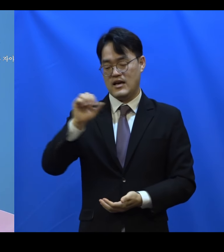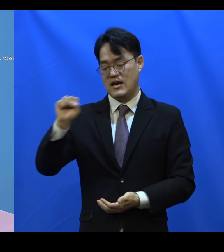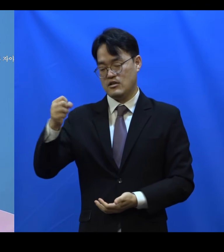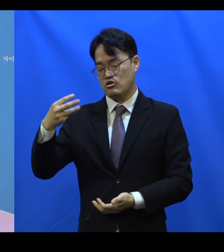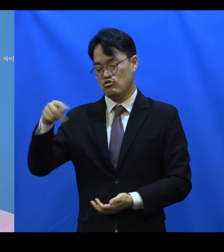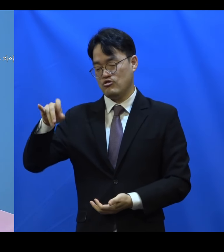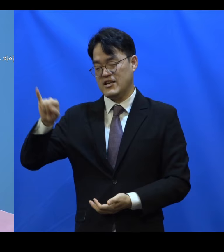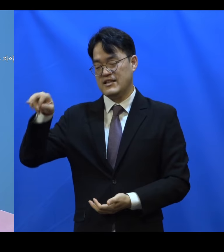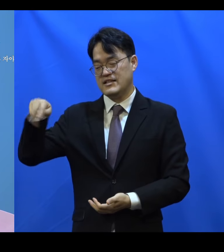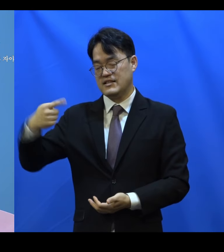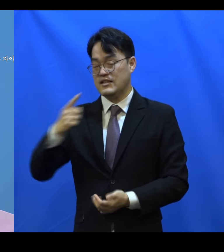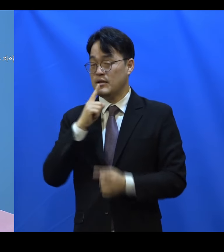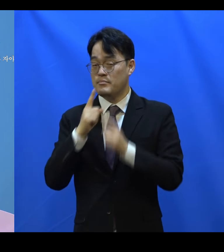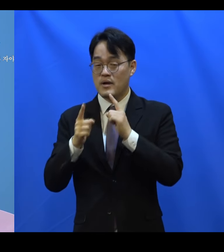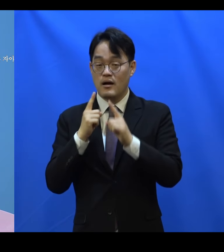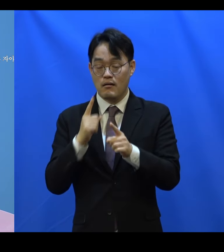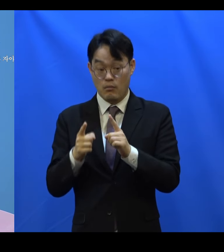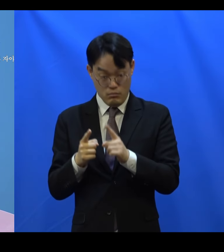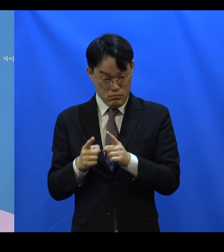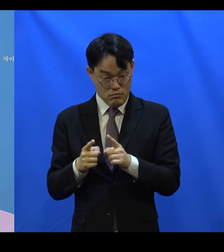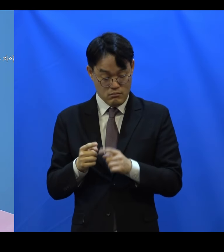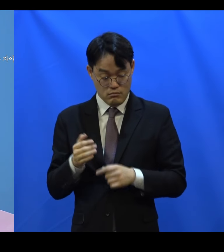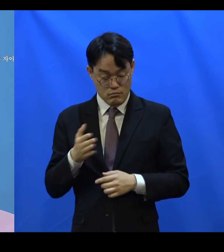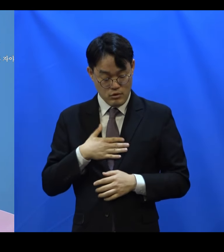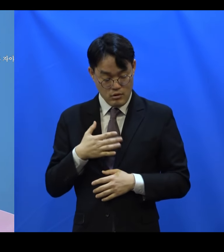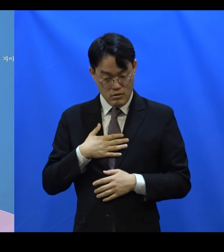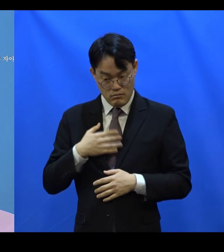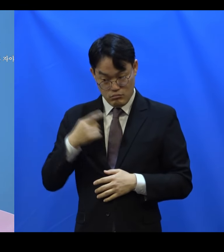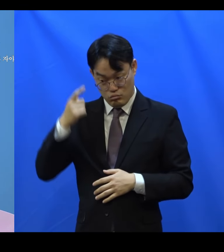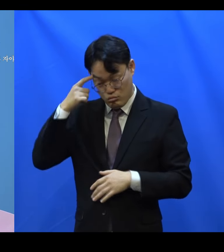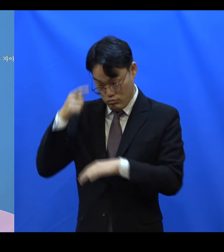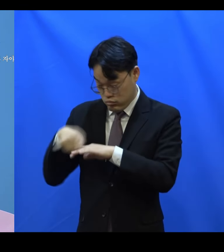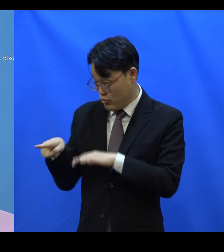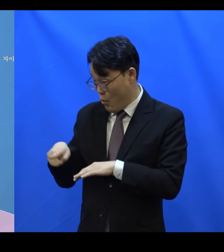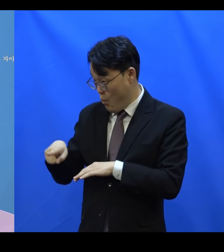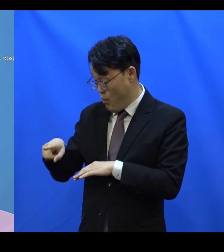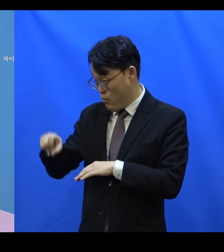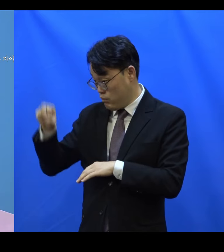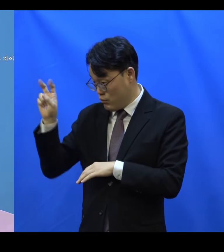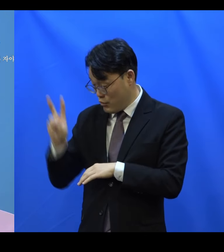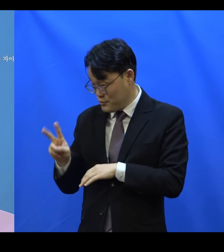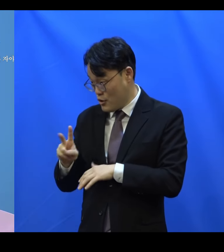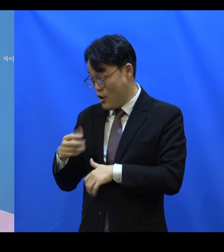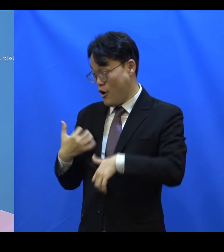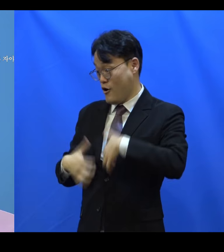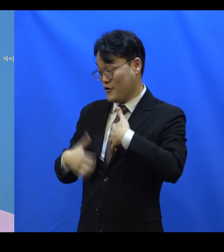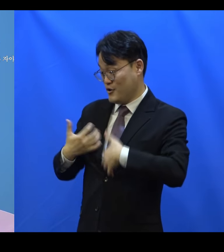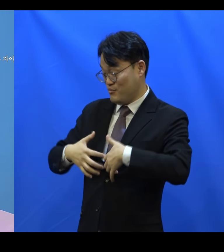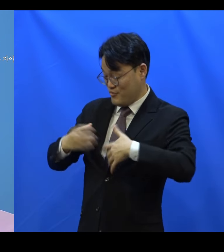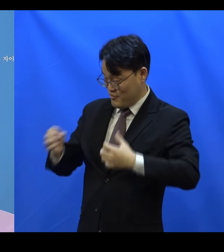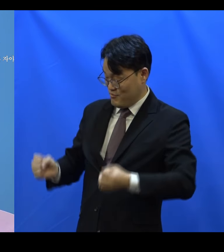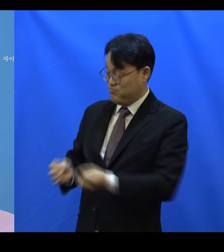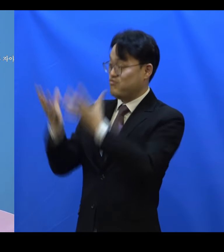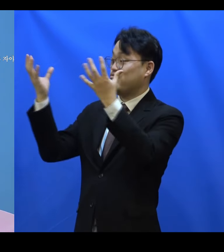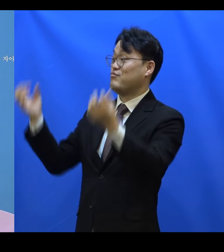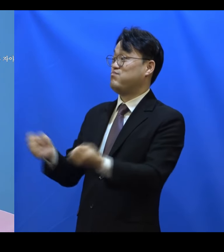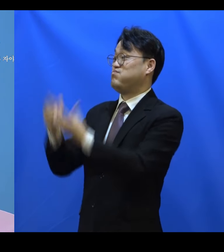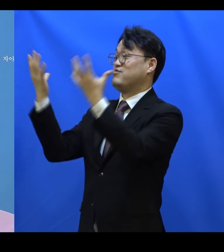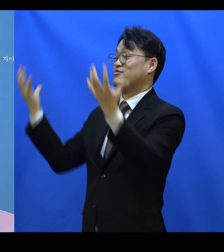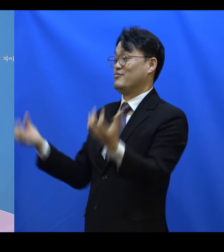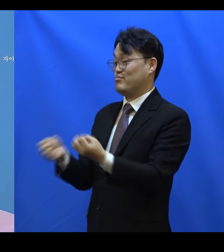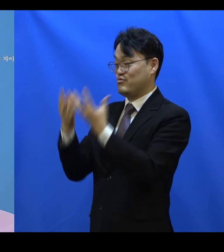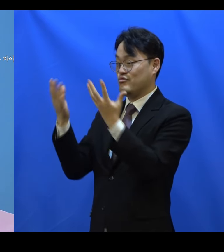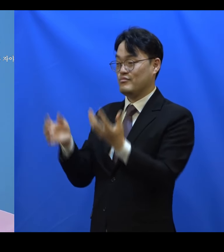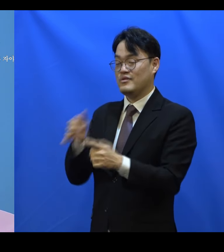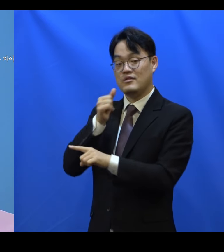기쁨. 내가 얘기하지 않았는데 그냥 어느 순간에 기쁨이 퍽퍽 터지는 거예요. 우리가